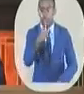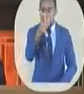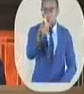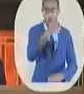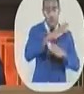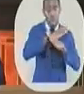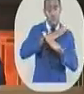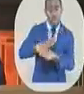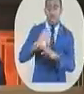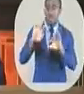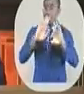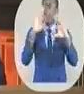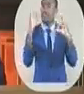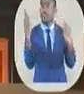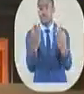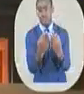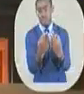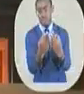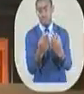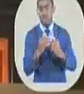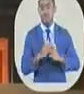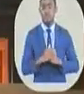de protéger vos proches.